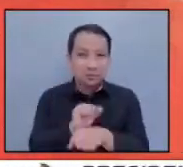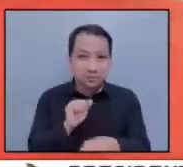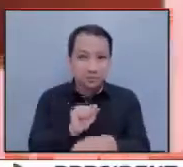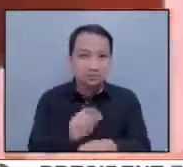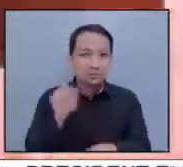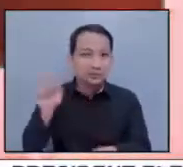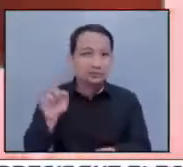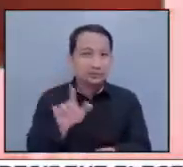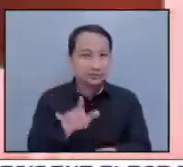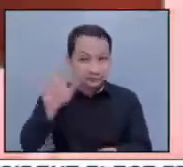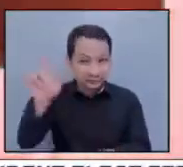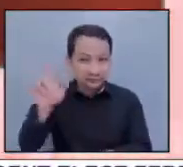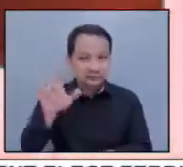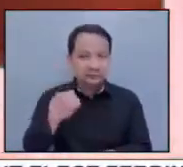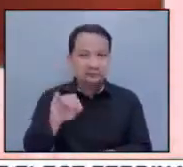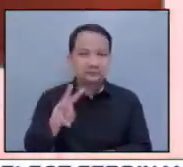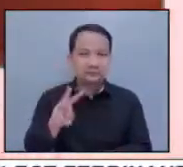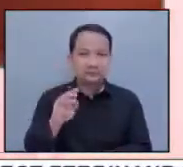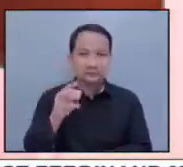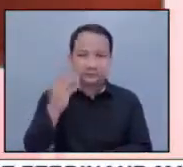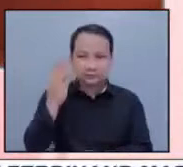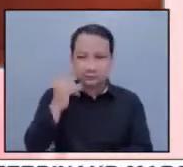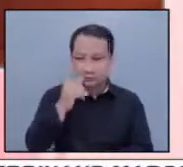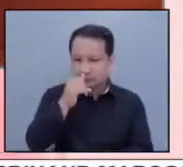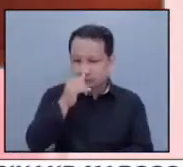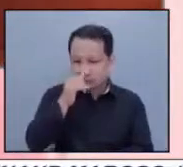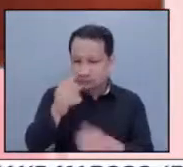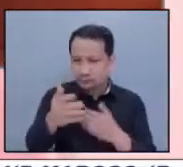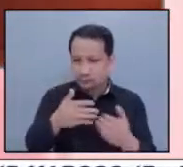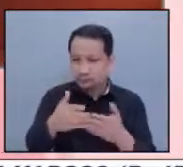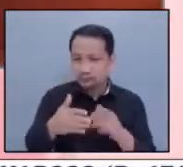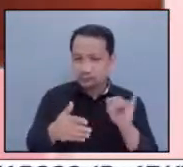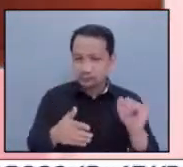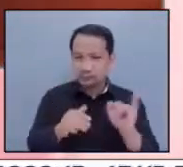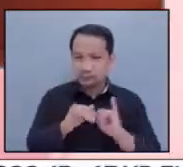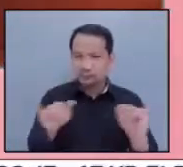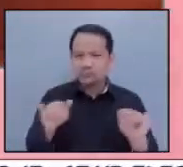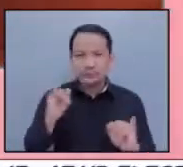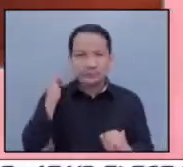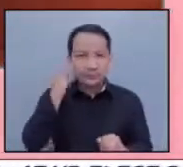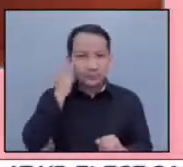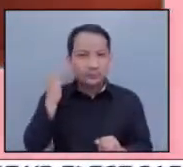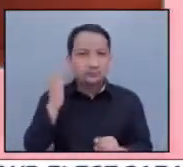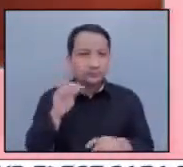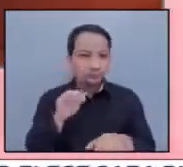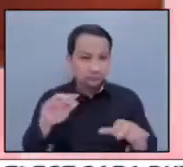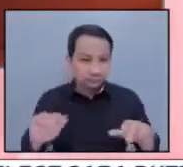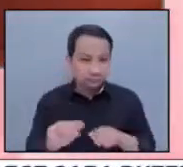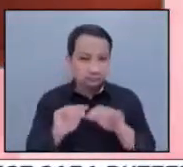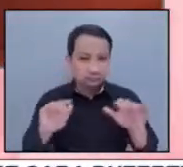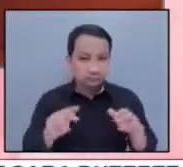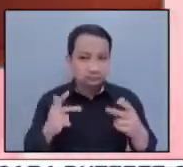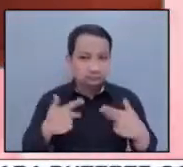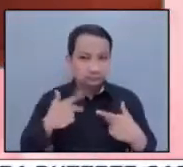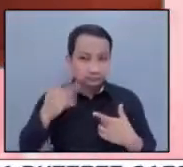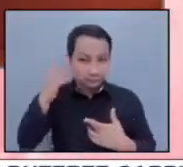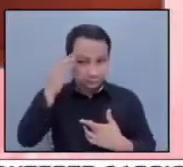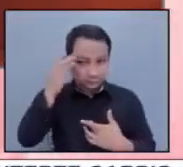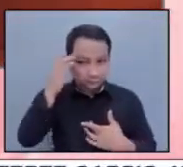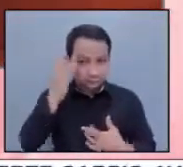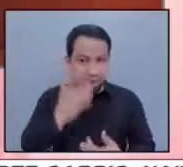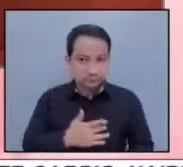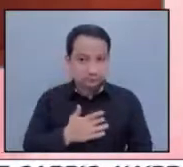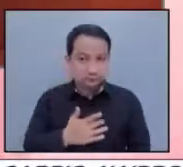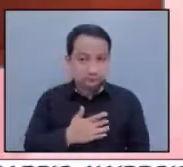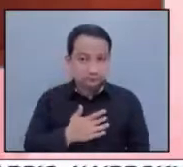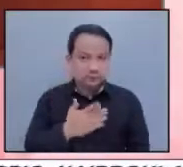abroad. So pagka ganun ba, kasi baka may mga iba rin na kagaya ni Julin na habang nagtatrabaho ay mayroong mga sakit na nararamdaman. Sino ba yung